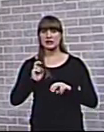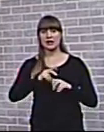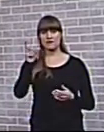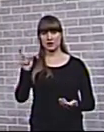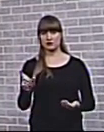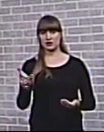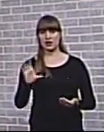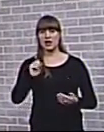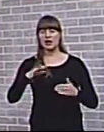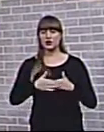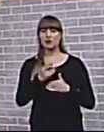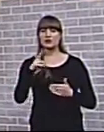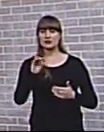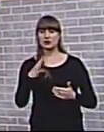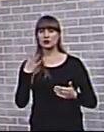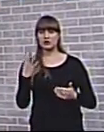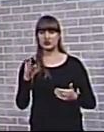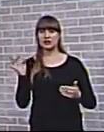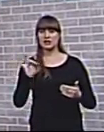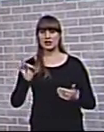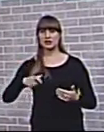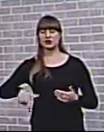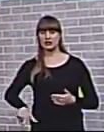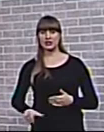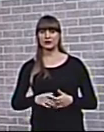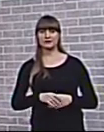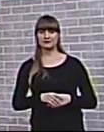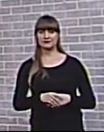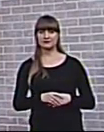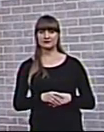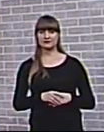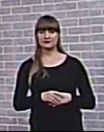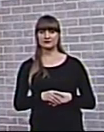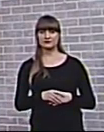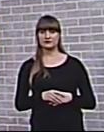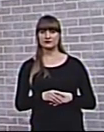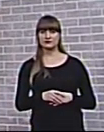врачей. Олеся Слынько, Сергей Вишняков, Дон 24, Ростов-на-Дону.